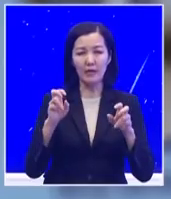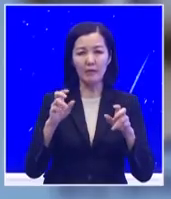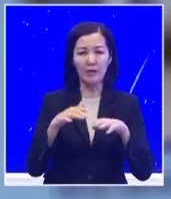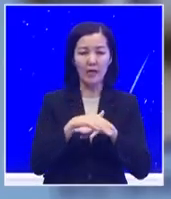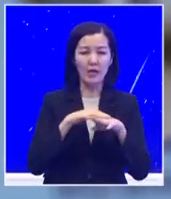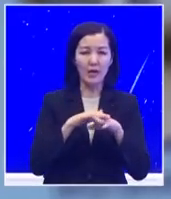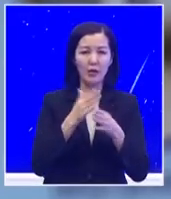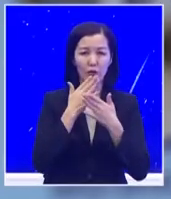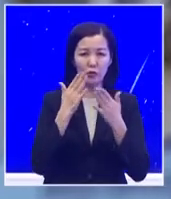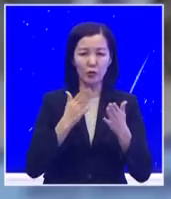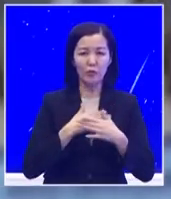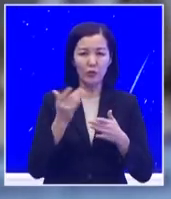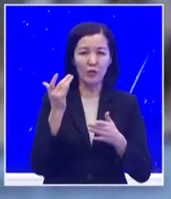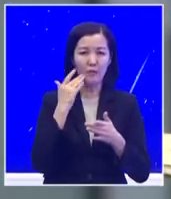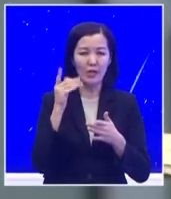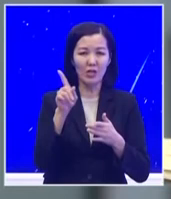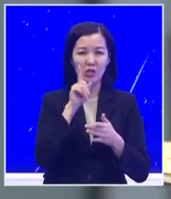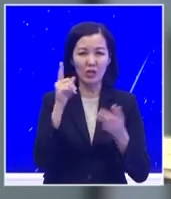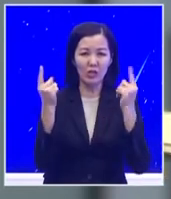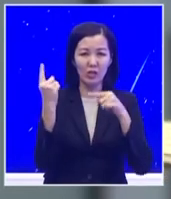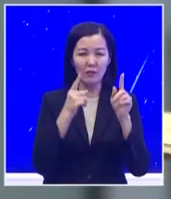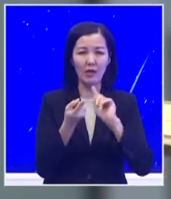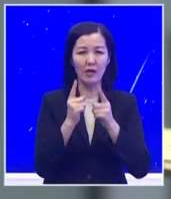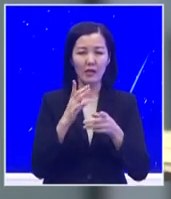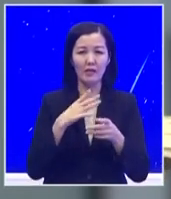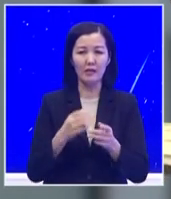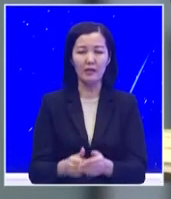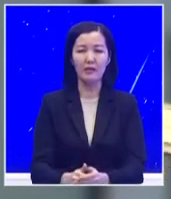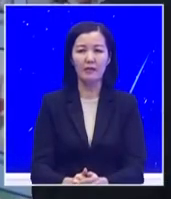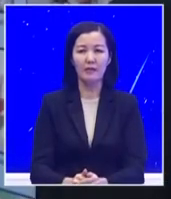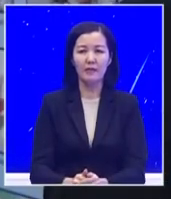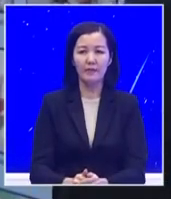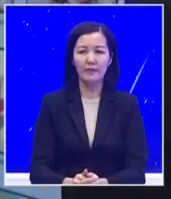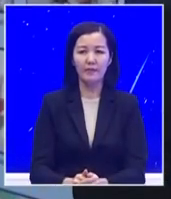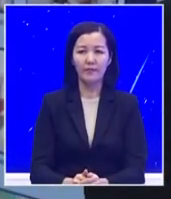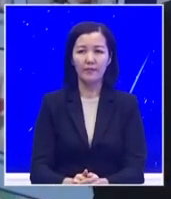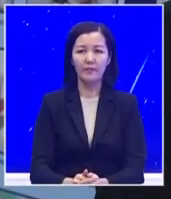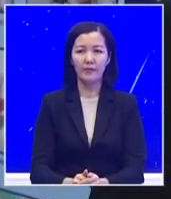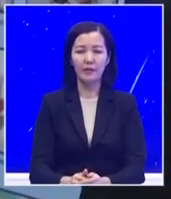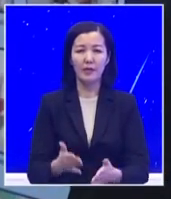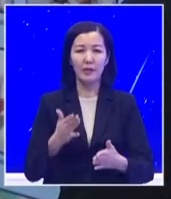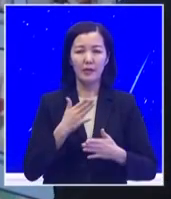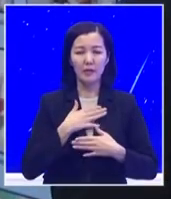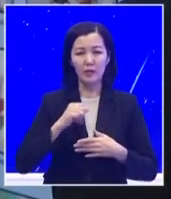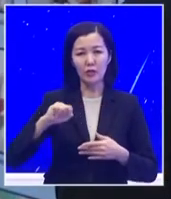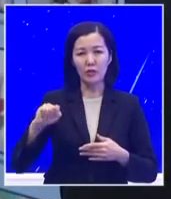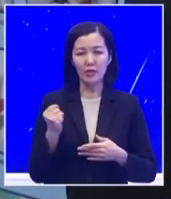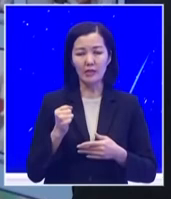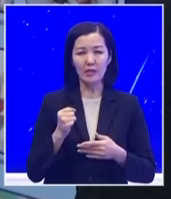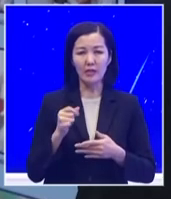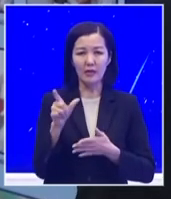оқитын жаңашыл мәңгі жас шығармаға айналды. Саттар Ерубаевтың «Менің құрдастарым» романын жата